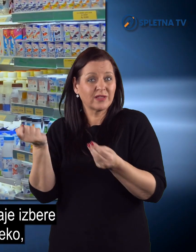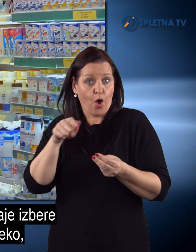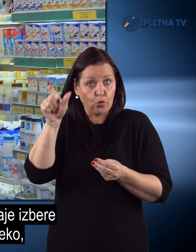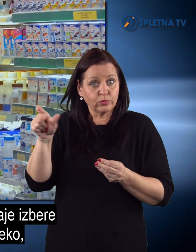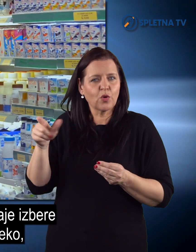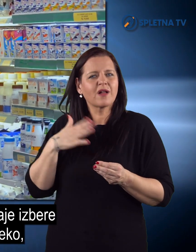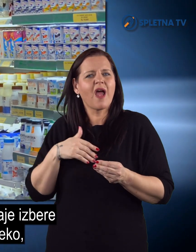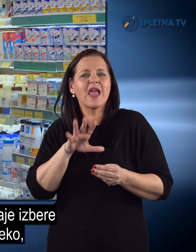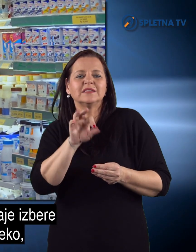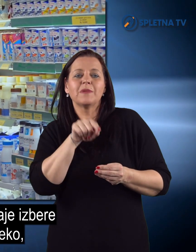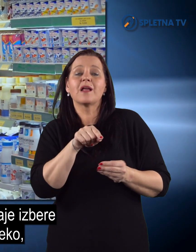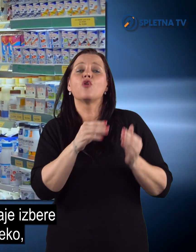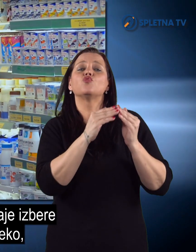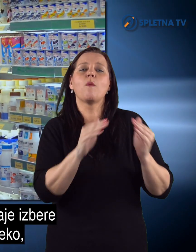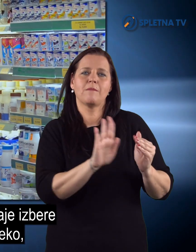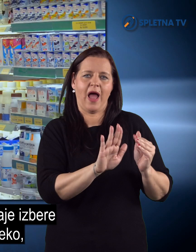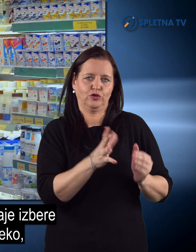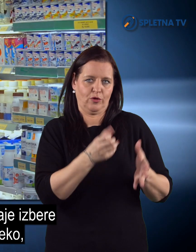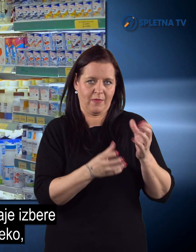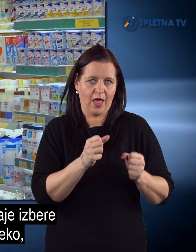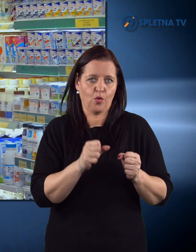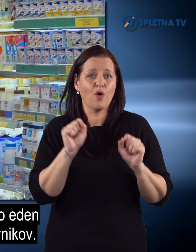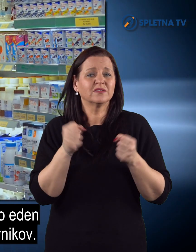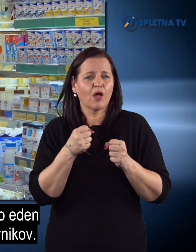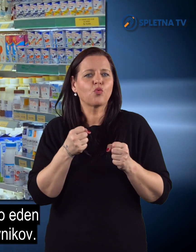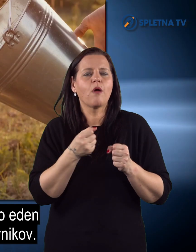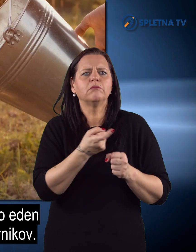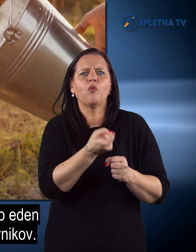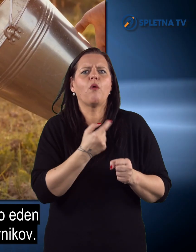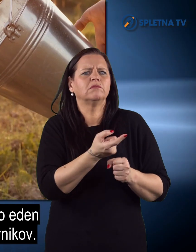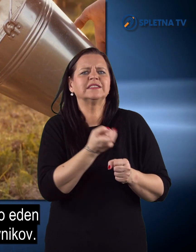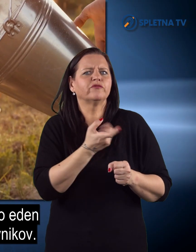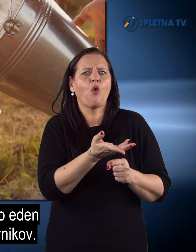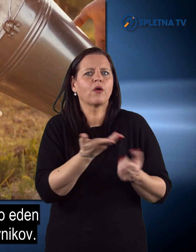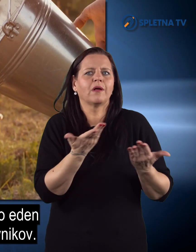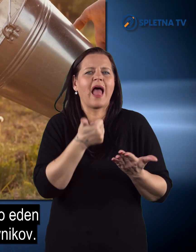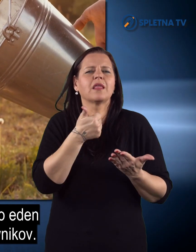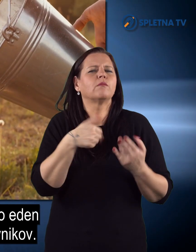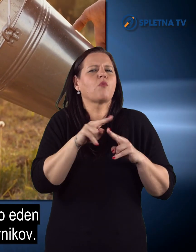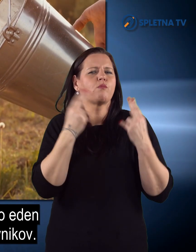Večina kupcev raje izbere domače mleko, zato je poreklo eden ključnih dejavnikov.